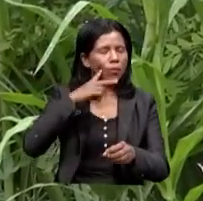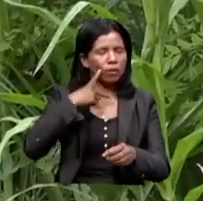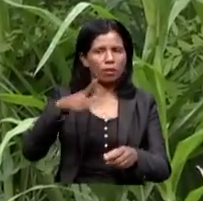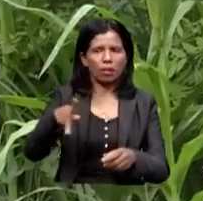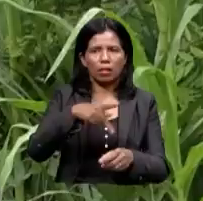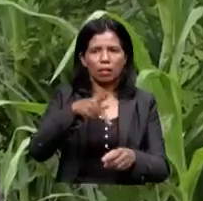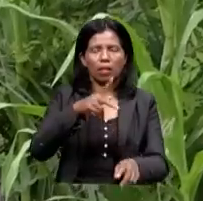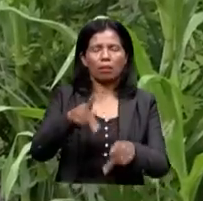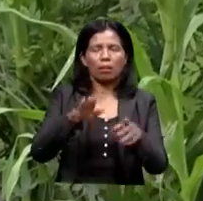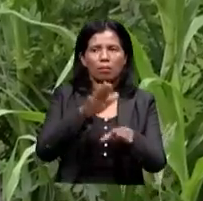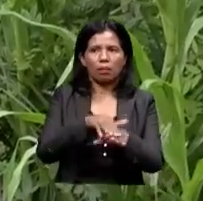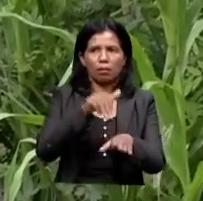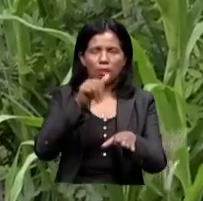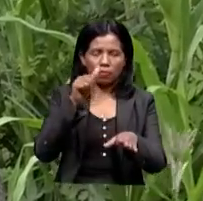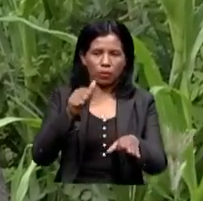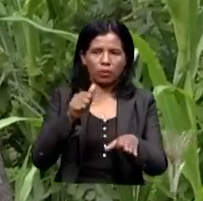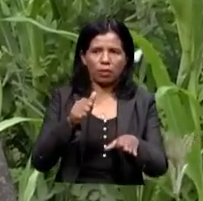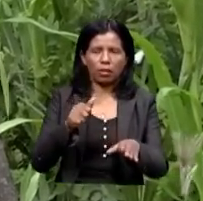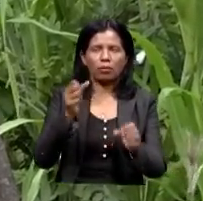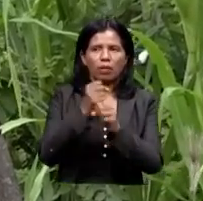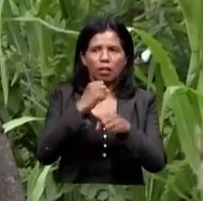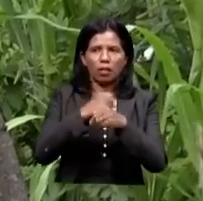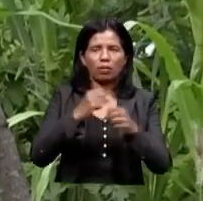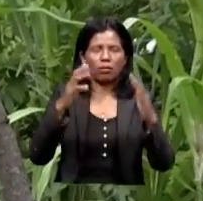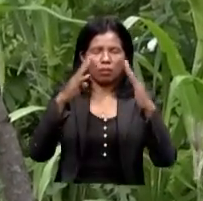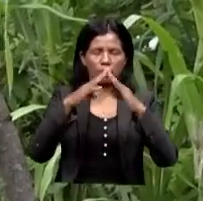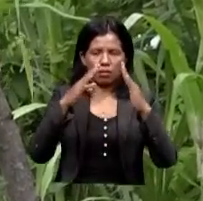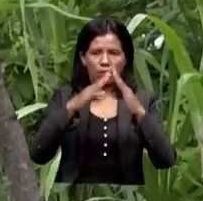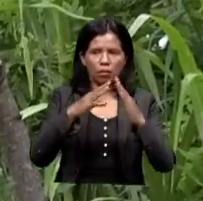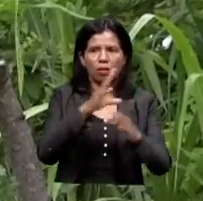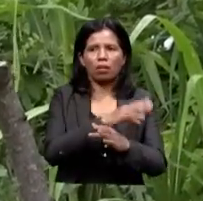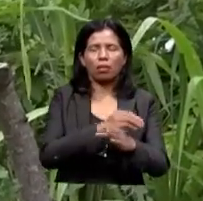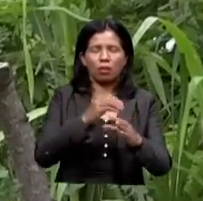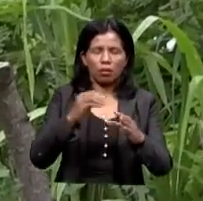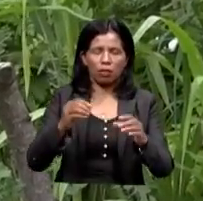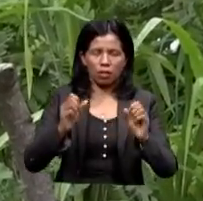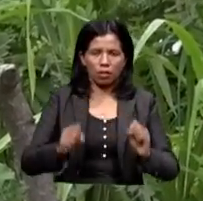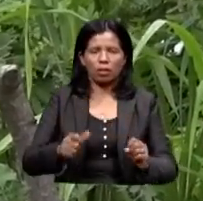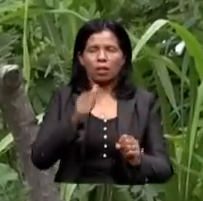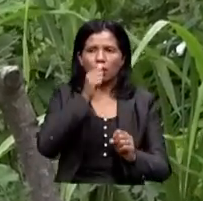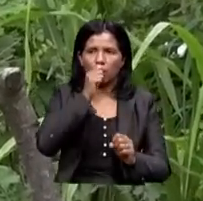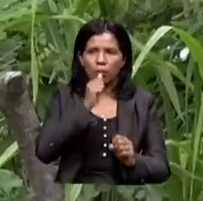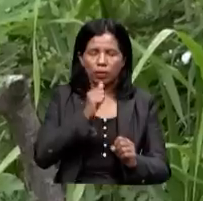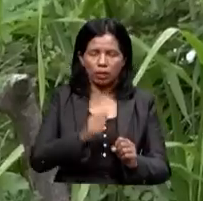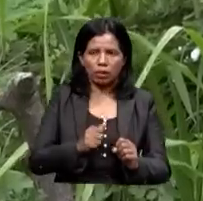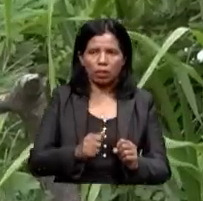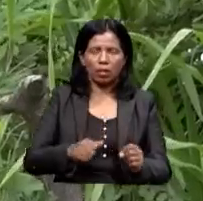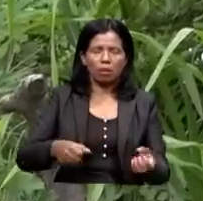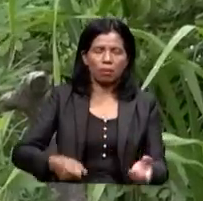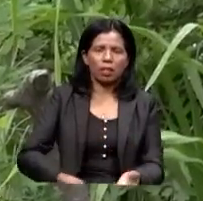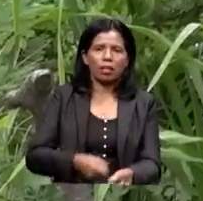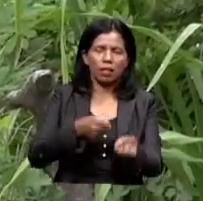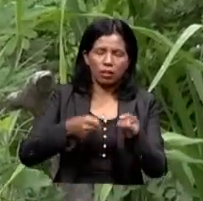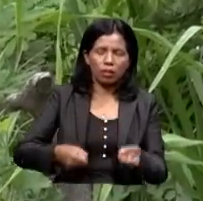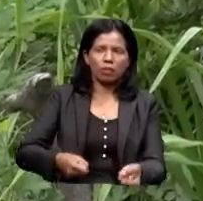ruma bolonia atu halo uma olandino hokunde sang nune ho pasiensia ni bakahur masa